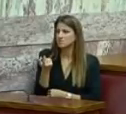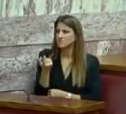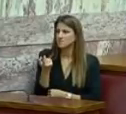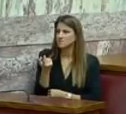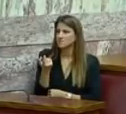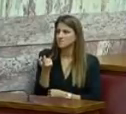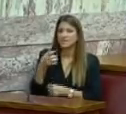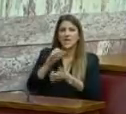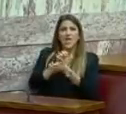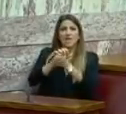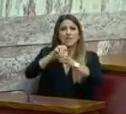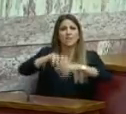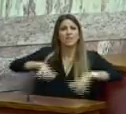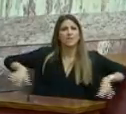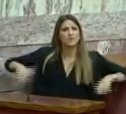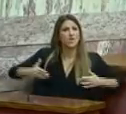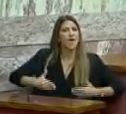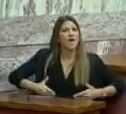δημοσιεύτηκε και στον τύπο.